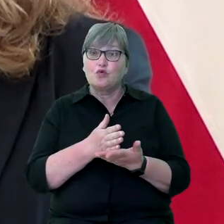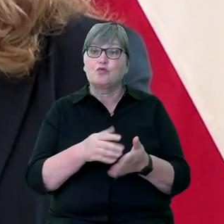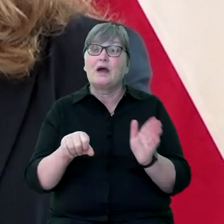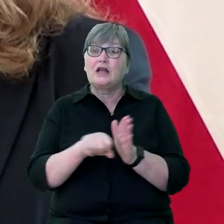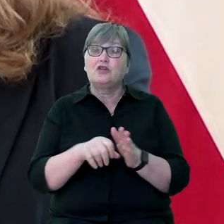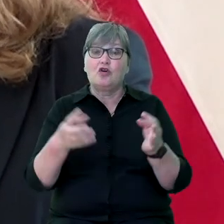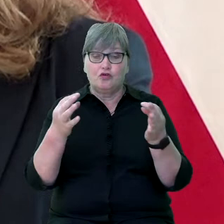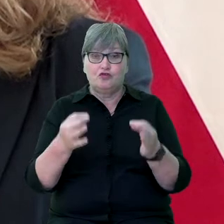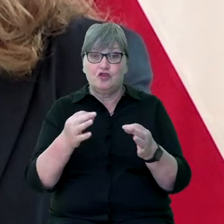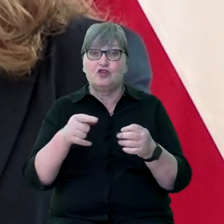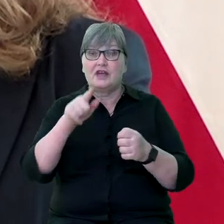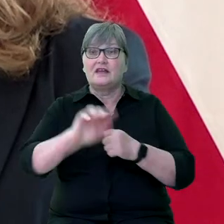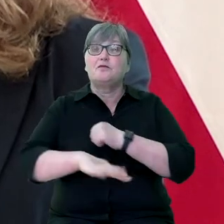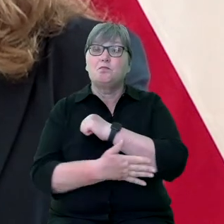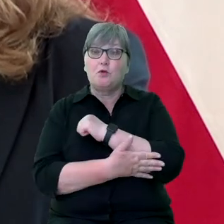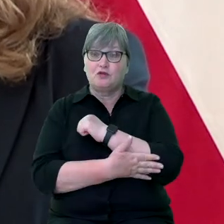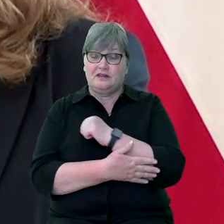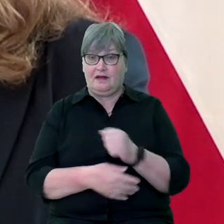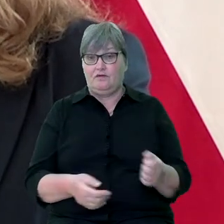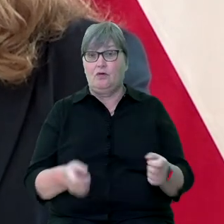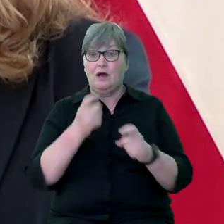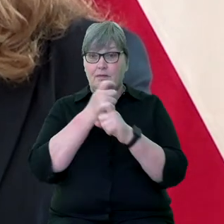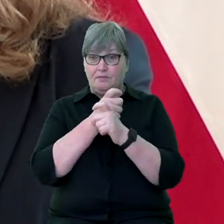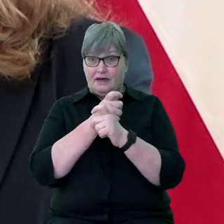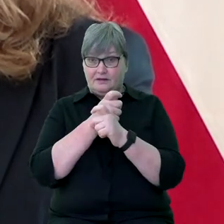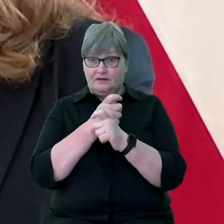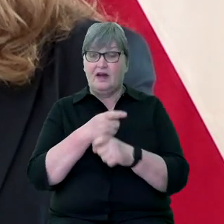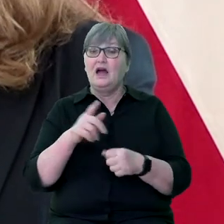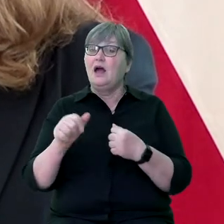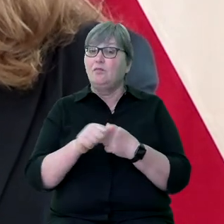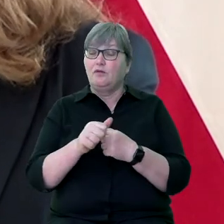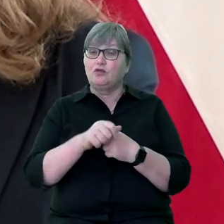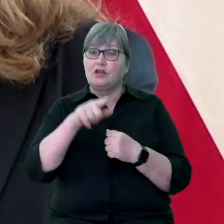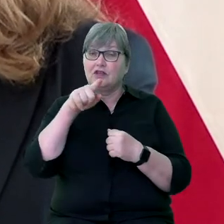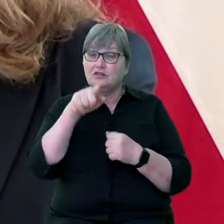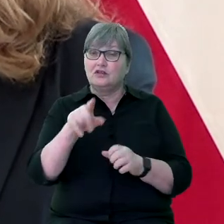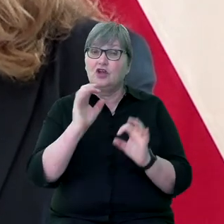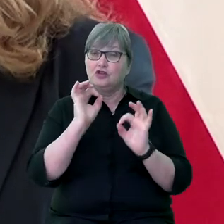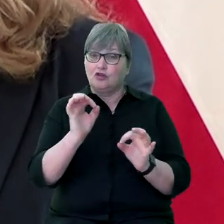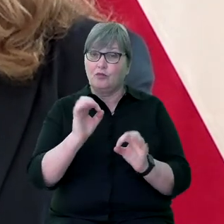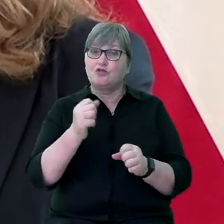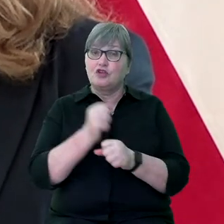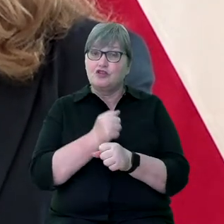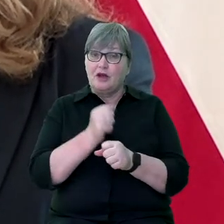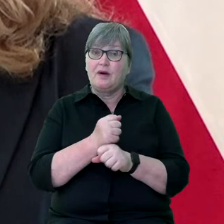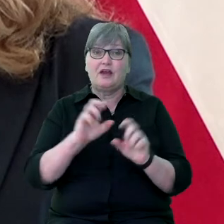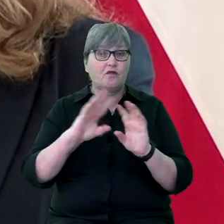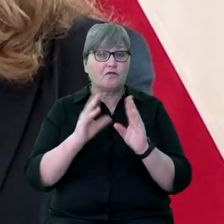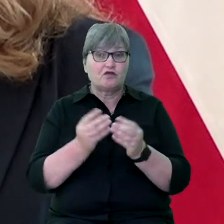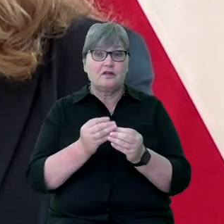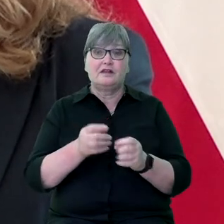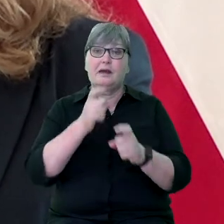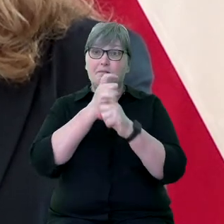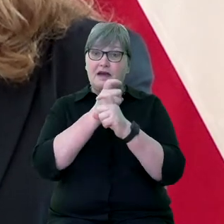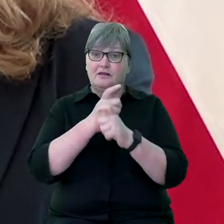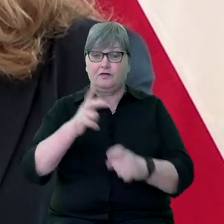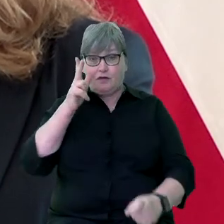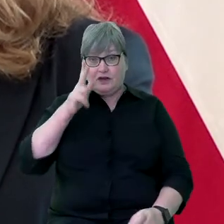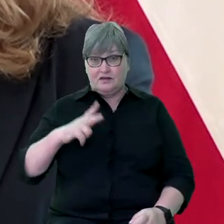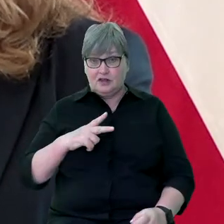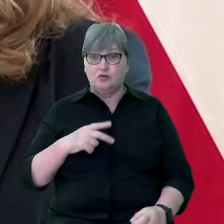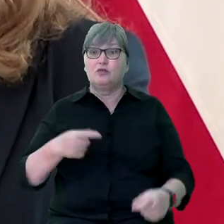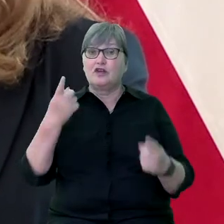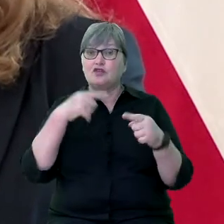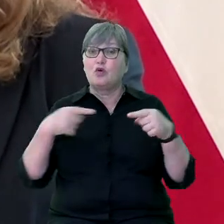dziś jeden z filarów państwa. Gwarantuje sprawną adaptację polskich organów i instytucji publicznych do nowoczesnych standardów,